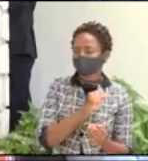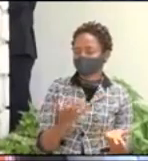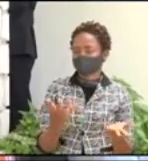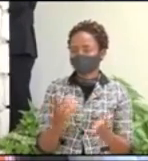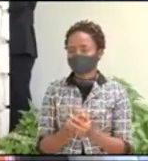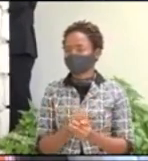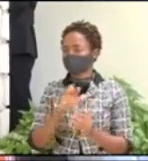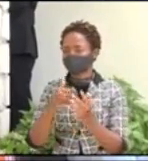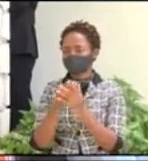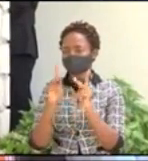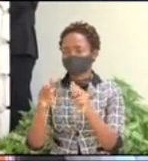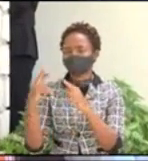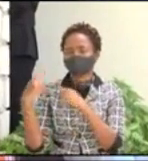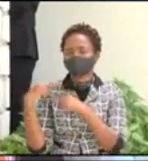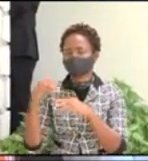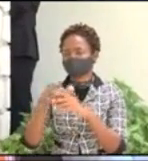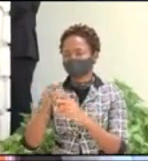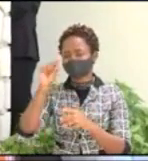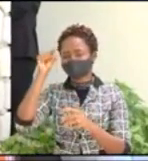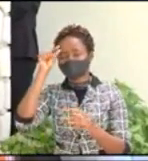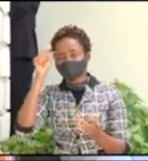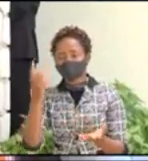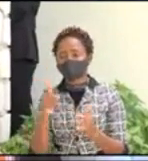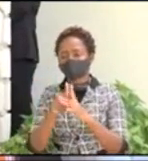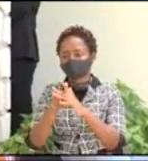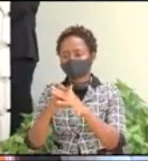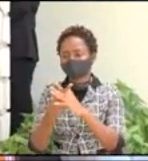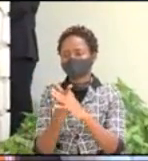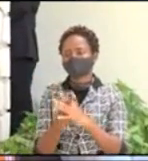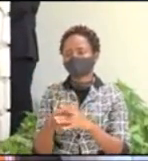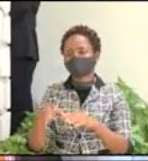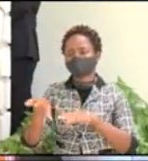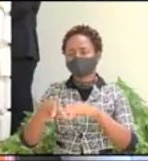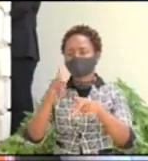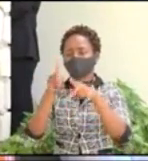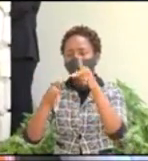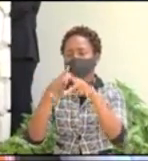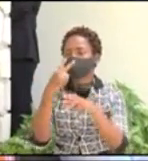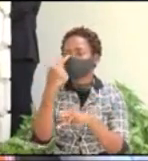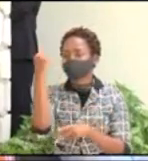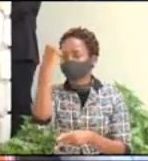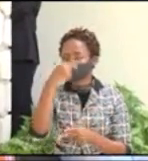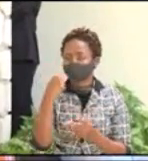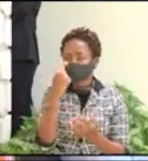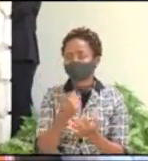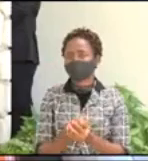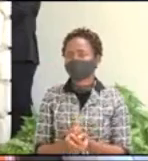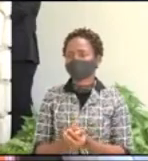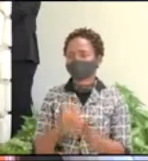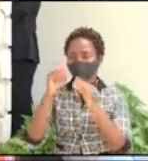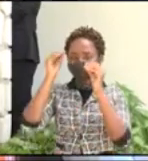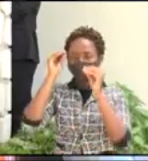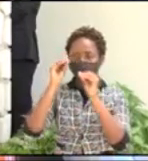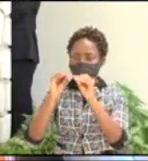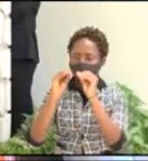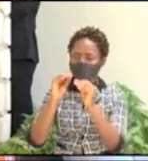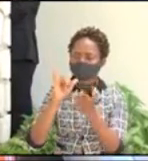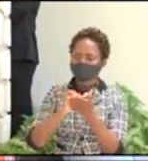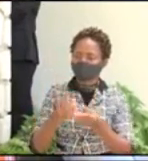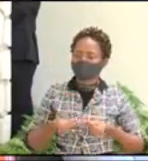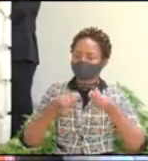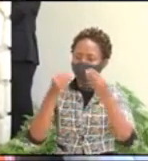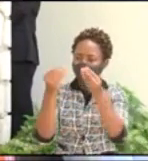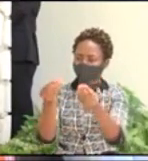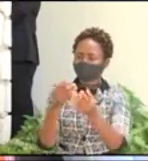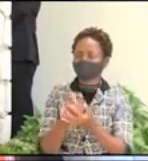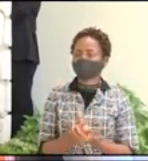magistrat, kazek, président, commencer à faire la population. Je pense que moi-même, c'est conseil ça que je m'abaye. Parce